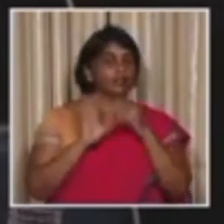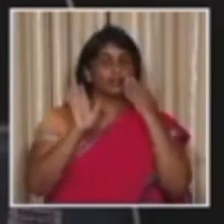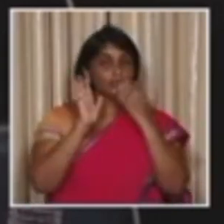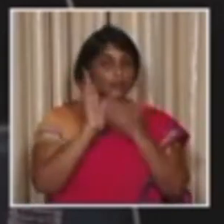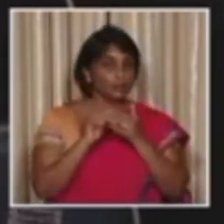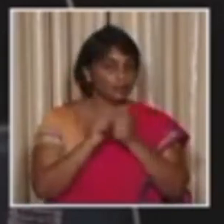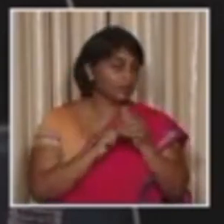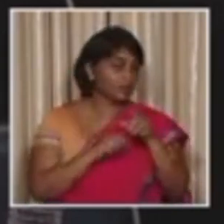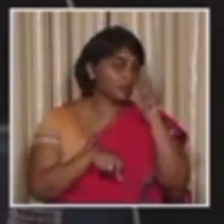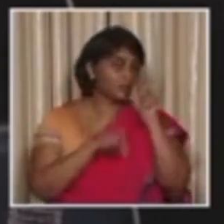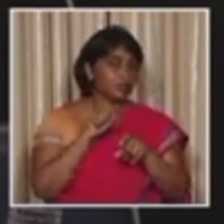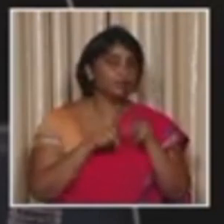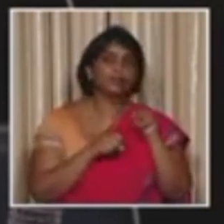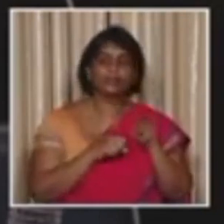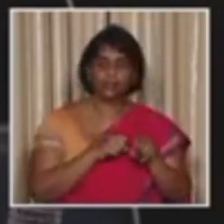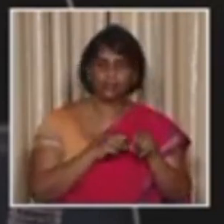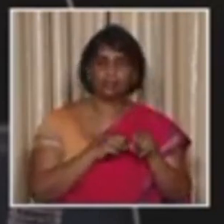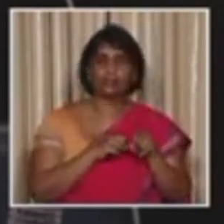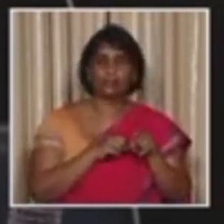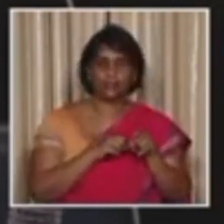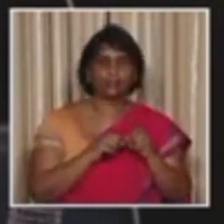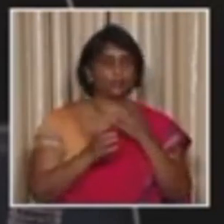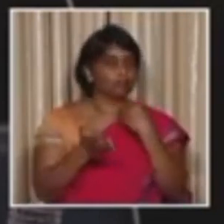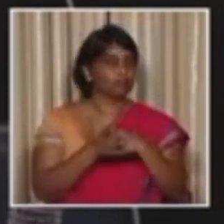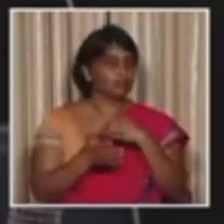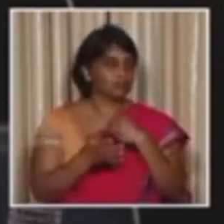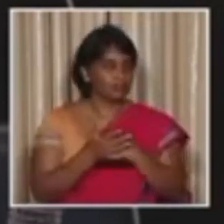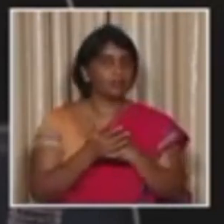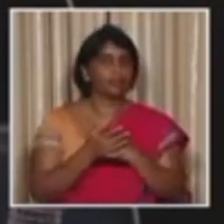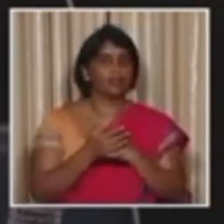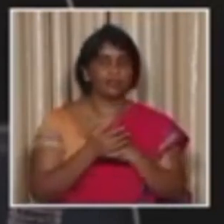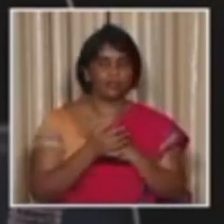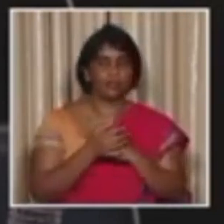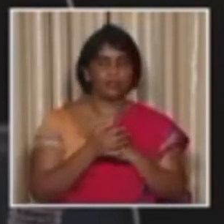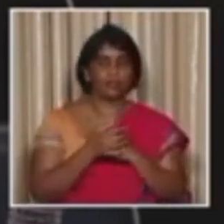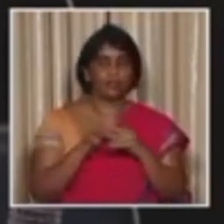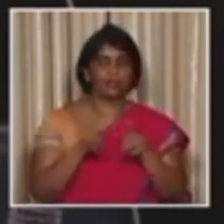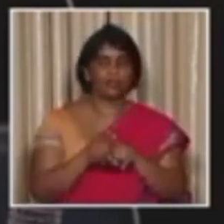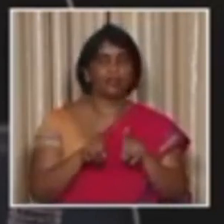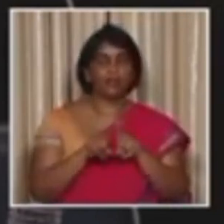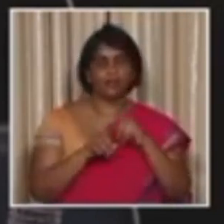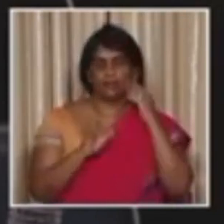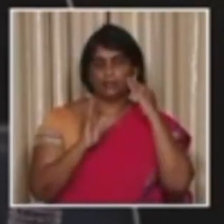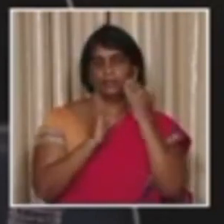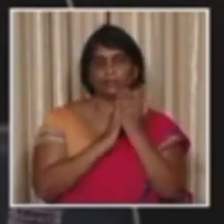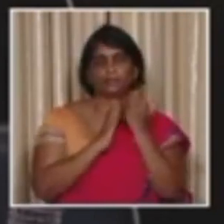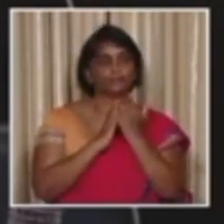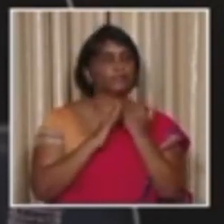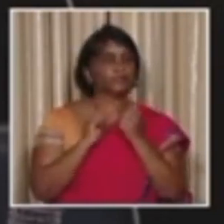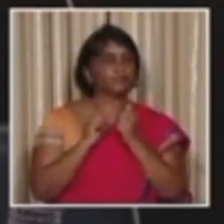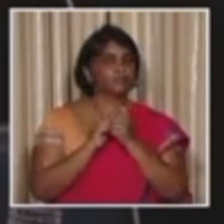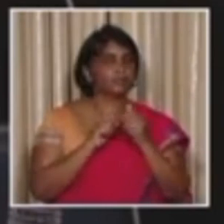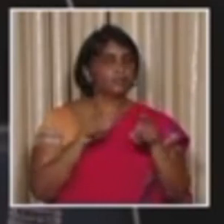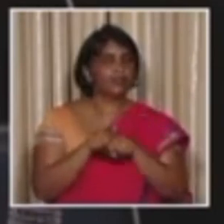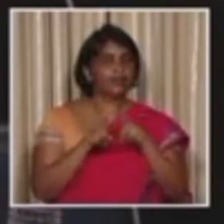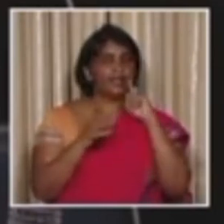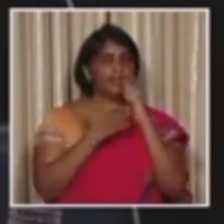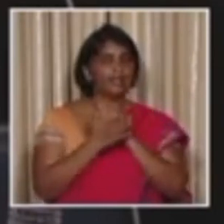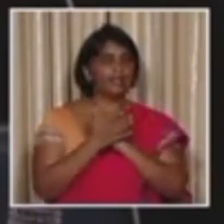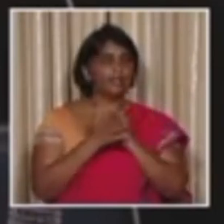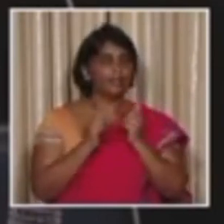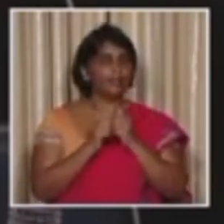வளர்த்தவர்கள் இஸ்ரேல் என்பதை யாருமே மறக்க முடியாது. உண்மையில் உலக நாடுகள் இன்று பாலஸ்தீனத்தின்